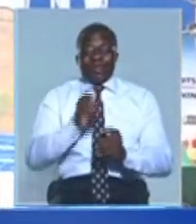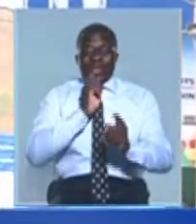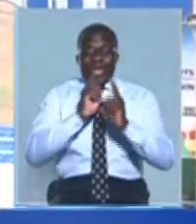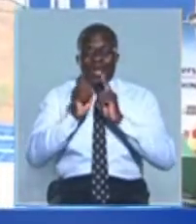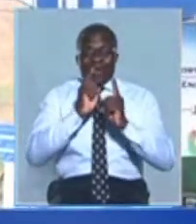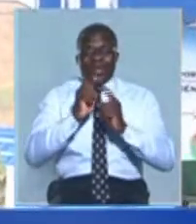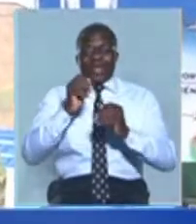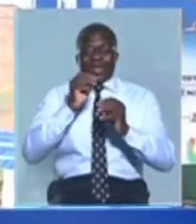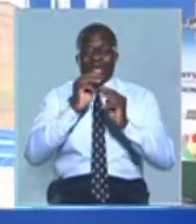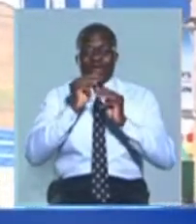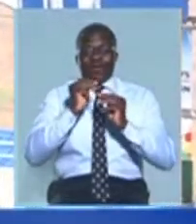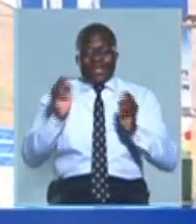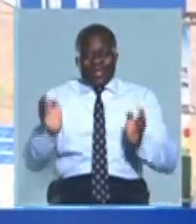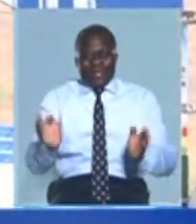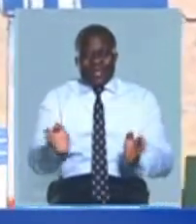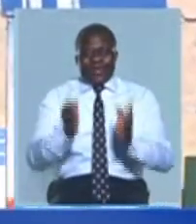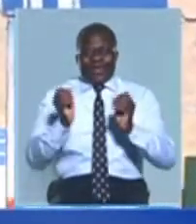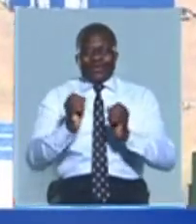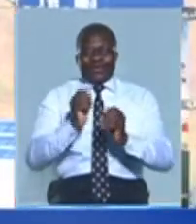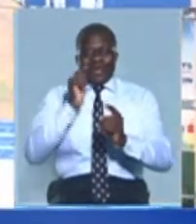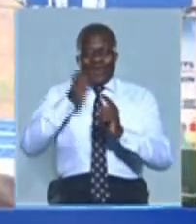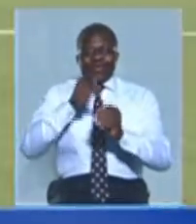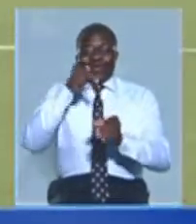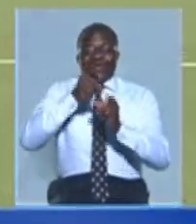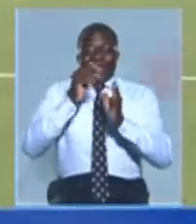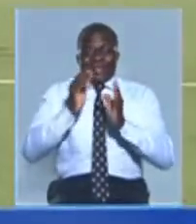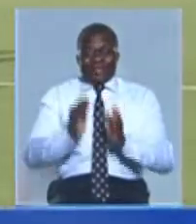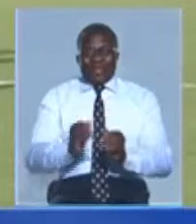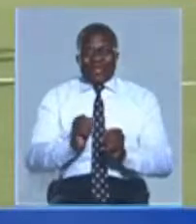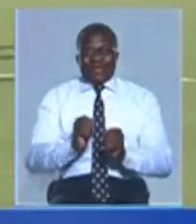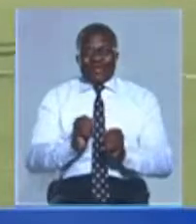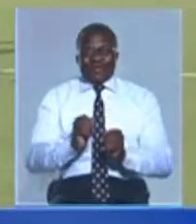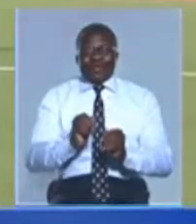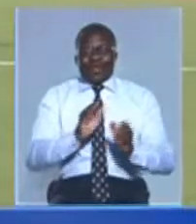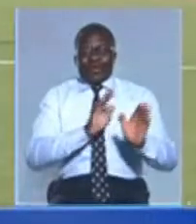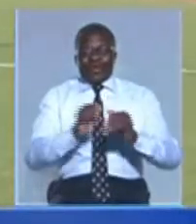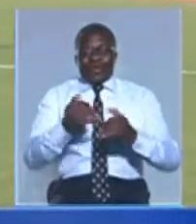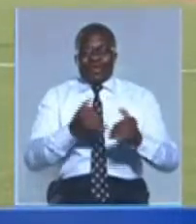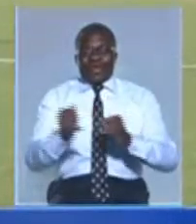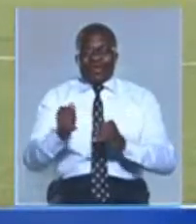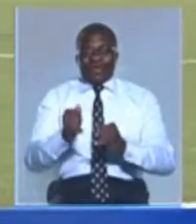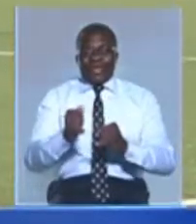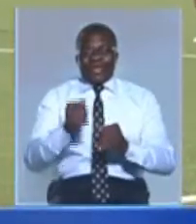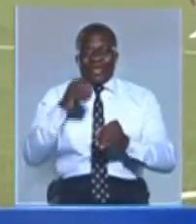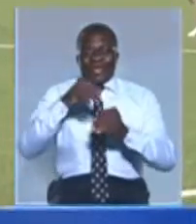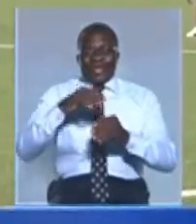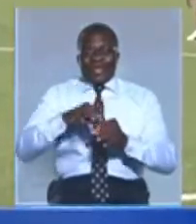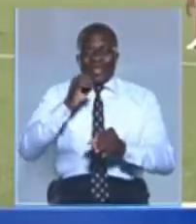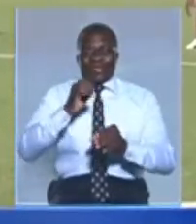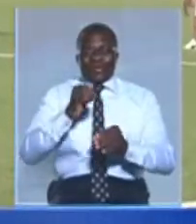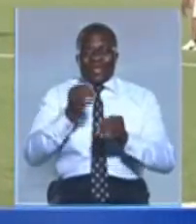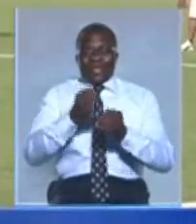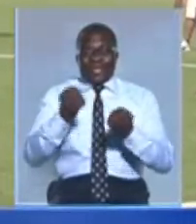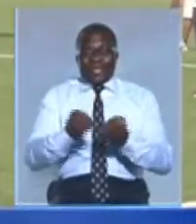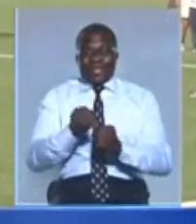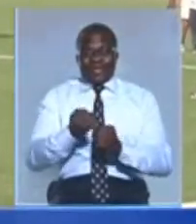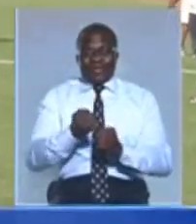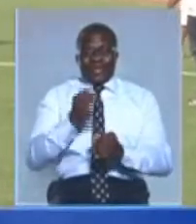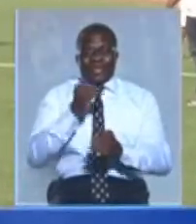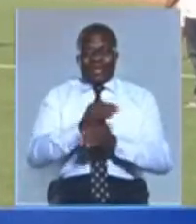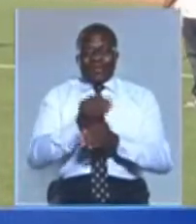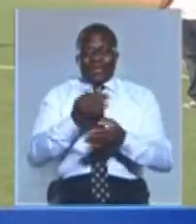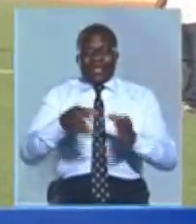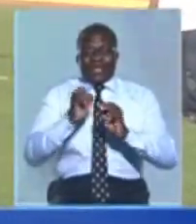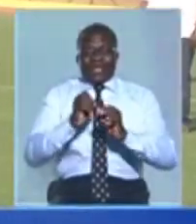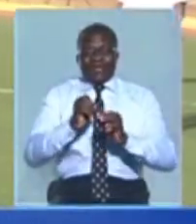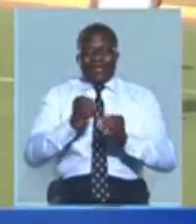adressé un message d'encouragement à l'endroit des participants. Le fair play, l'esprit d'équipe et la détermination étant des